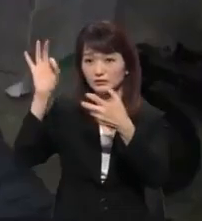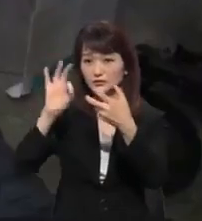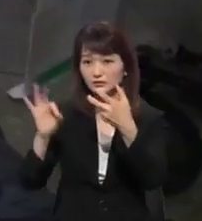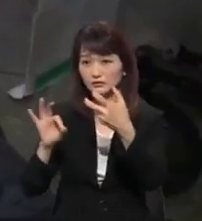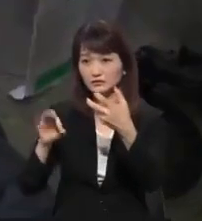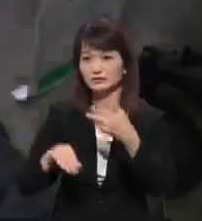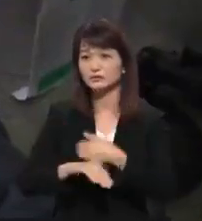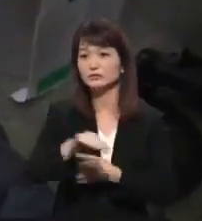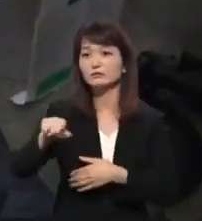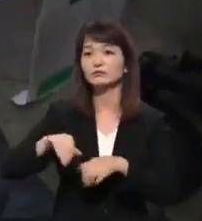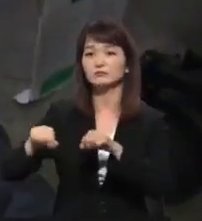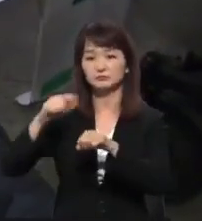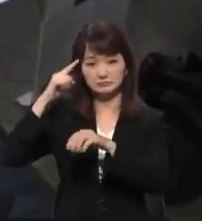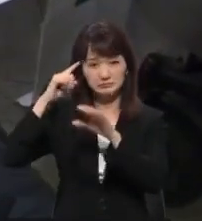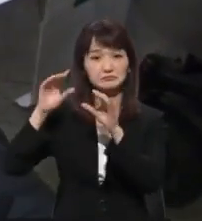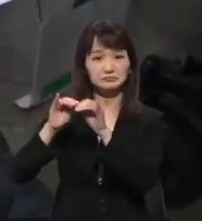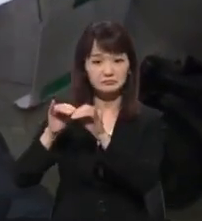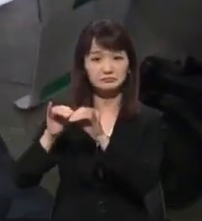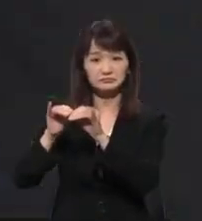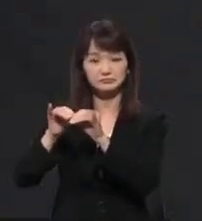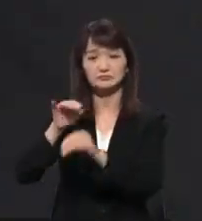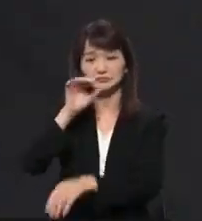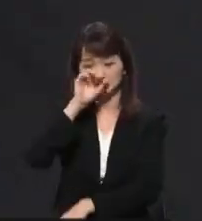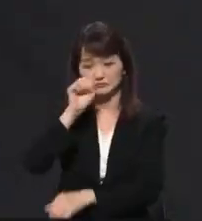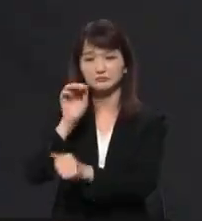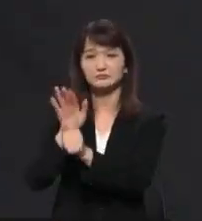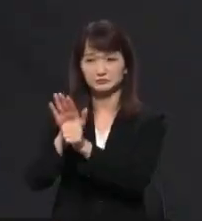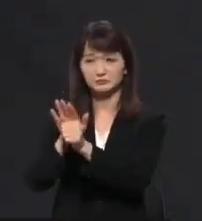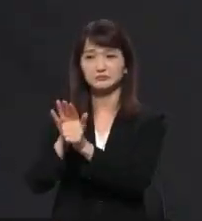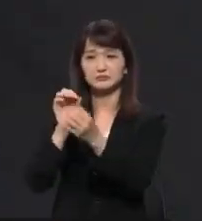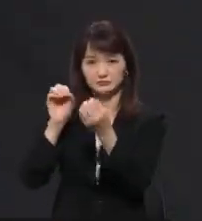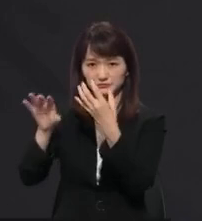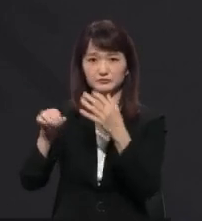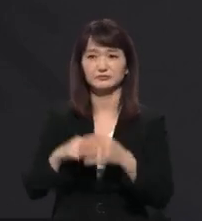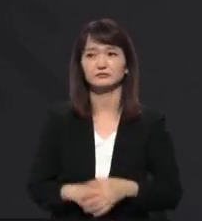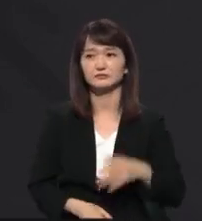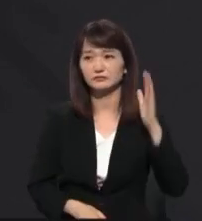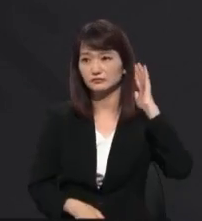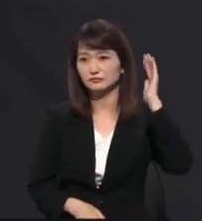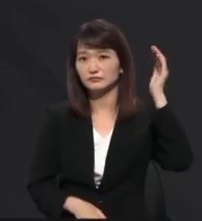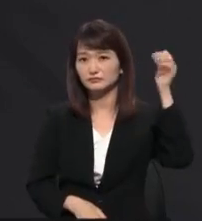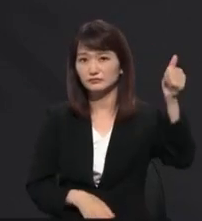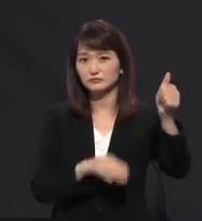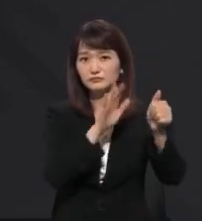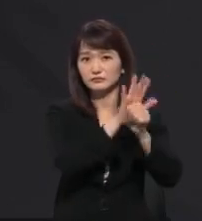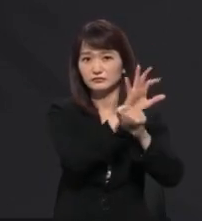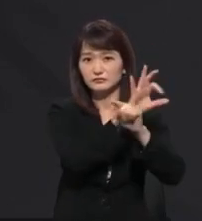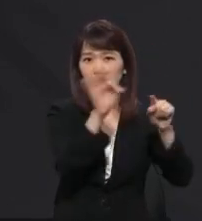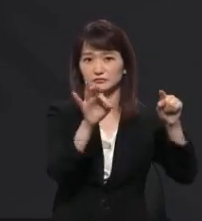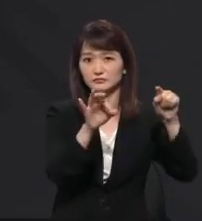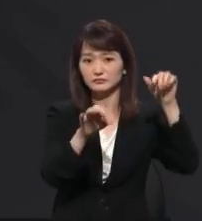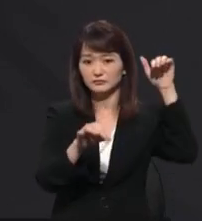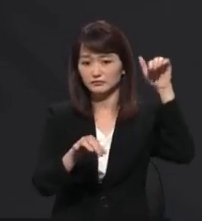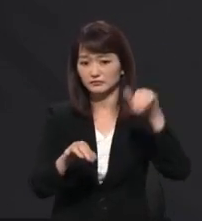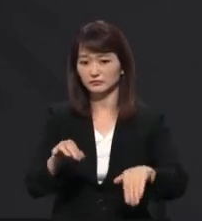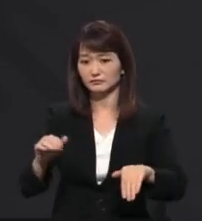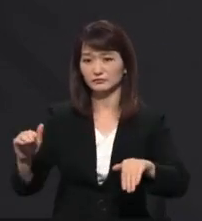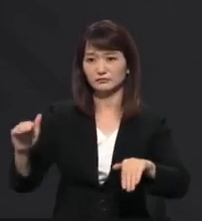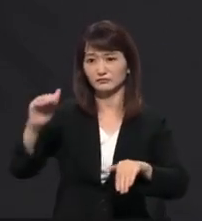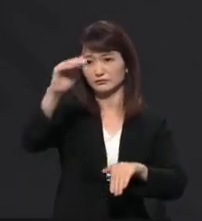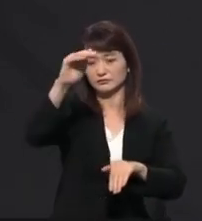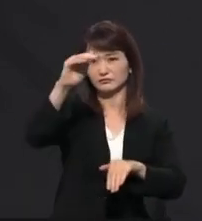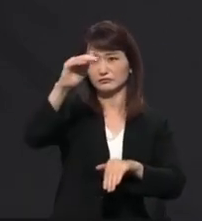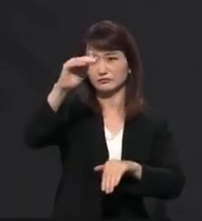우리의 행동에 대해서 공감하고 지지한다라고 이렇게 대통령님의 지지율보다 훨씬 더 높은